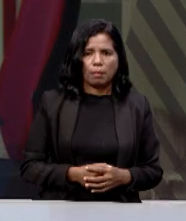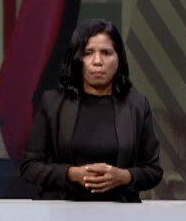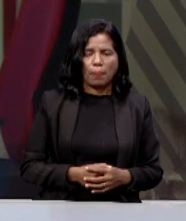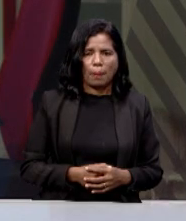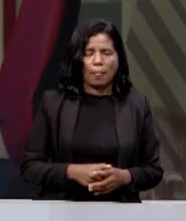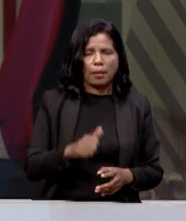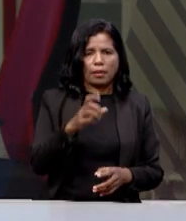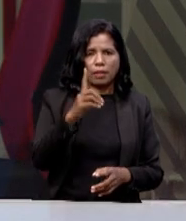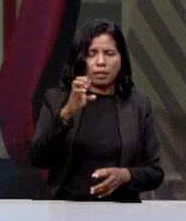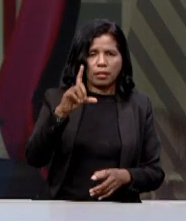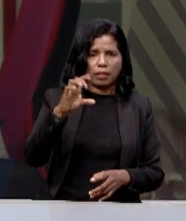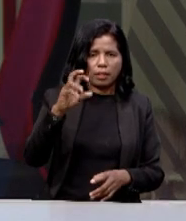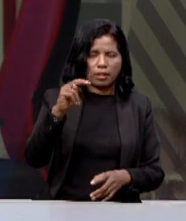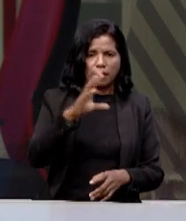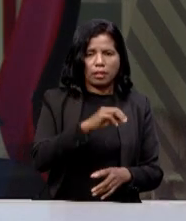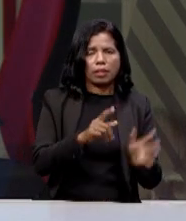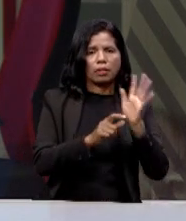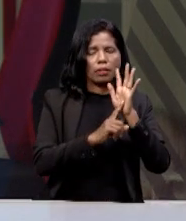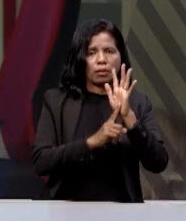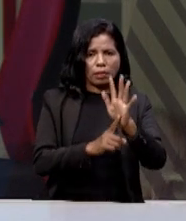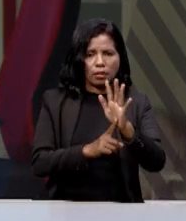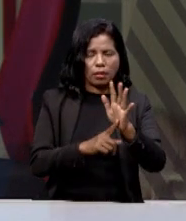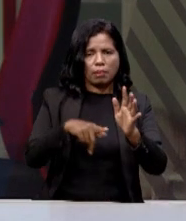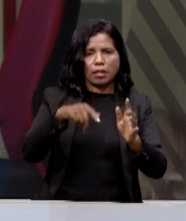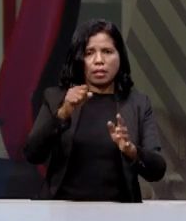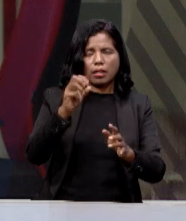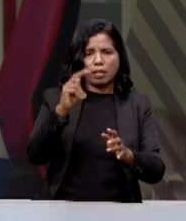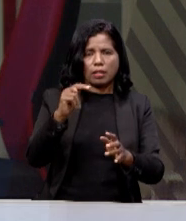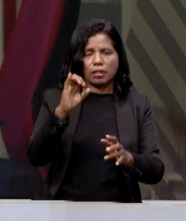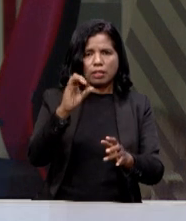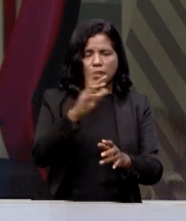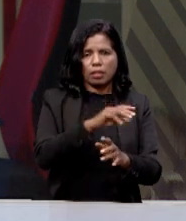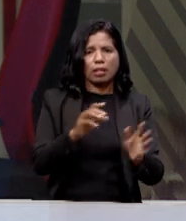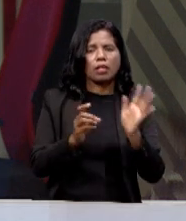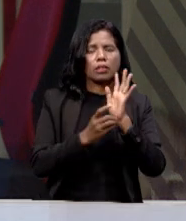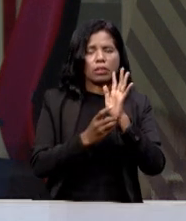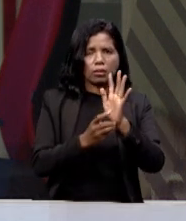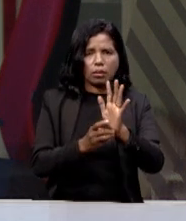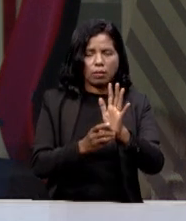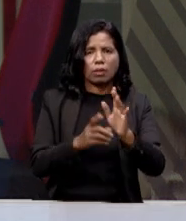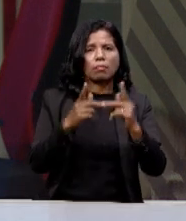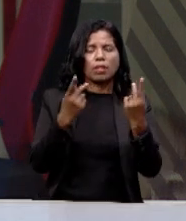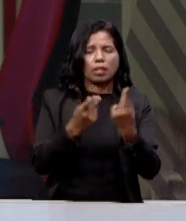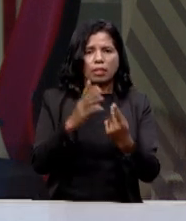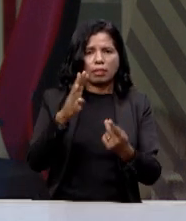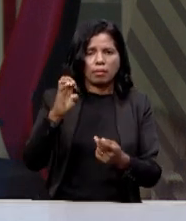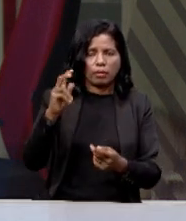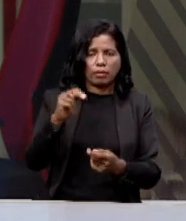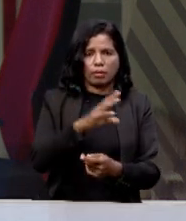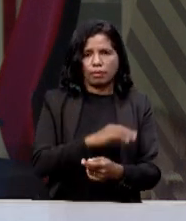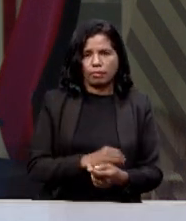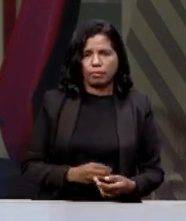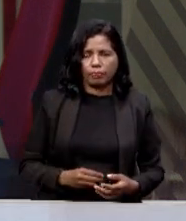Adelino Batista to keisha ba pisik no pensik hasor kompanya Bedford nianain.